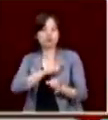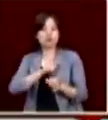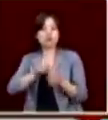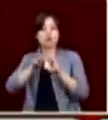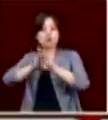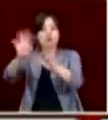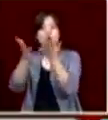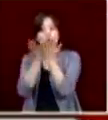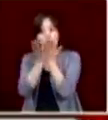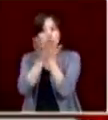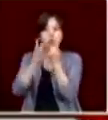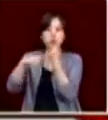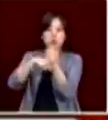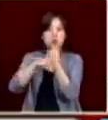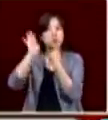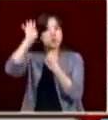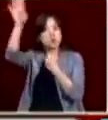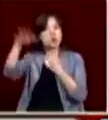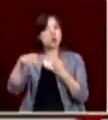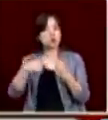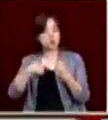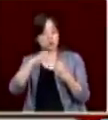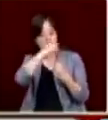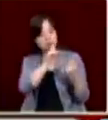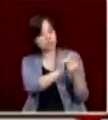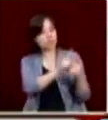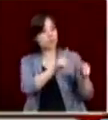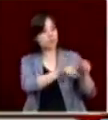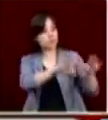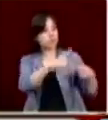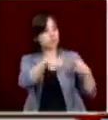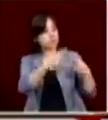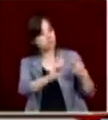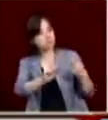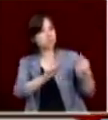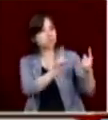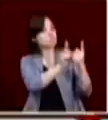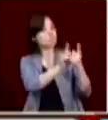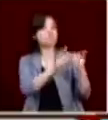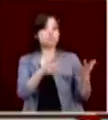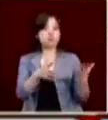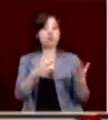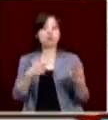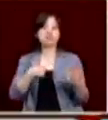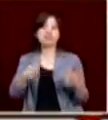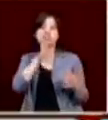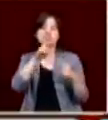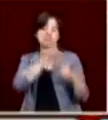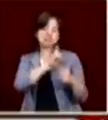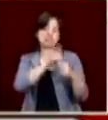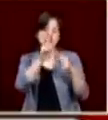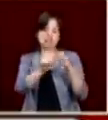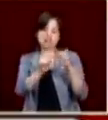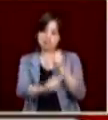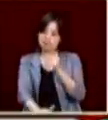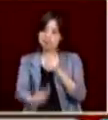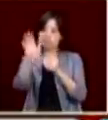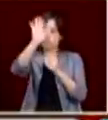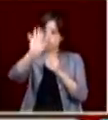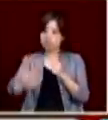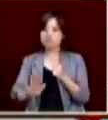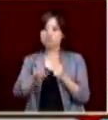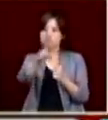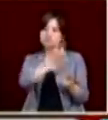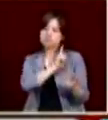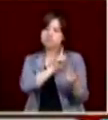国对台湾的未来变来引领的这個策略吼。啊，所以我想这是一个人生态度啦，就是讲，我当时啊，你对